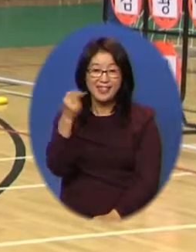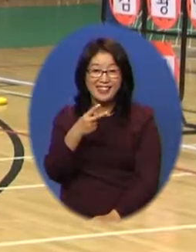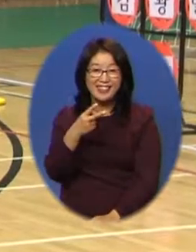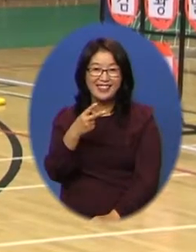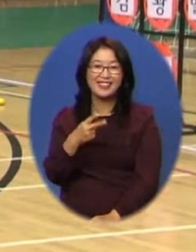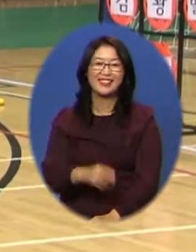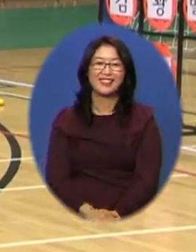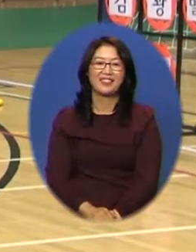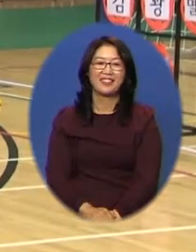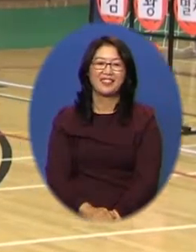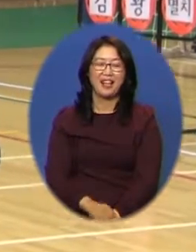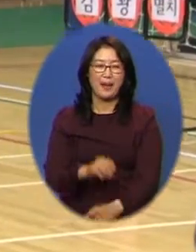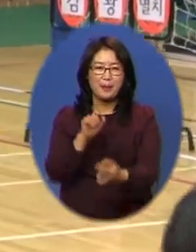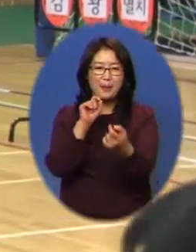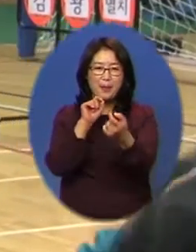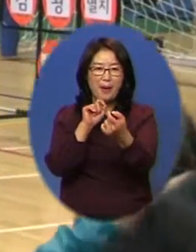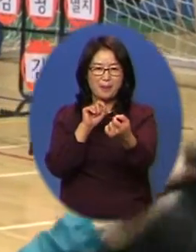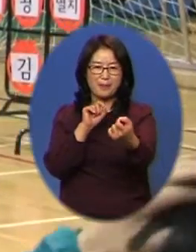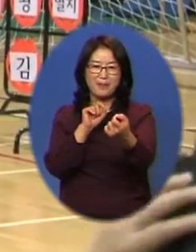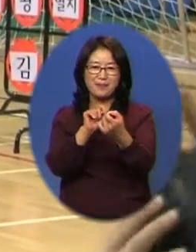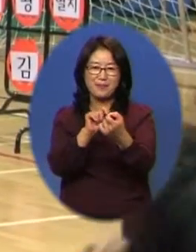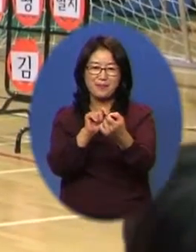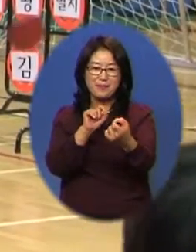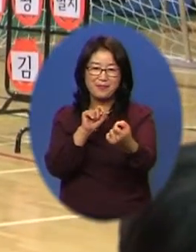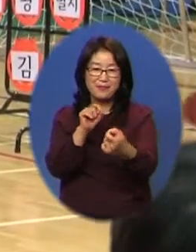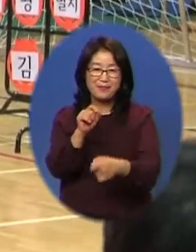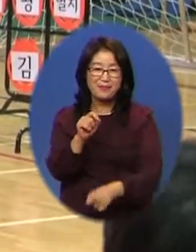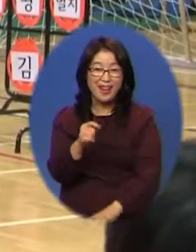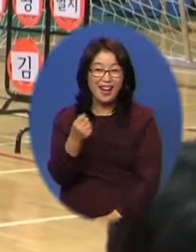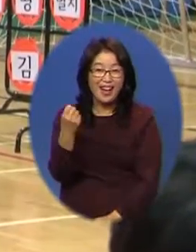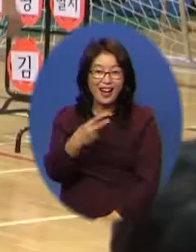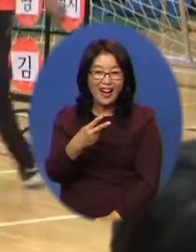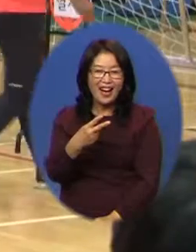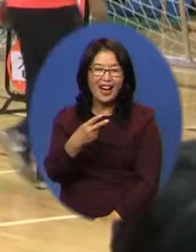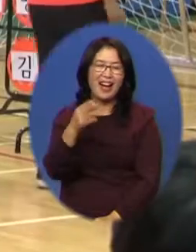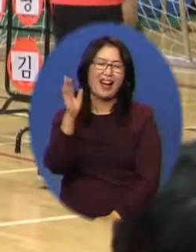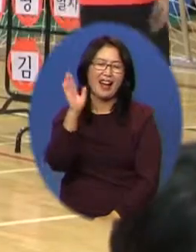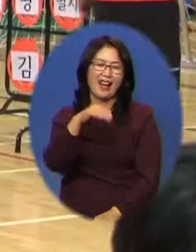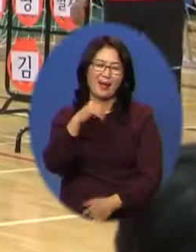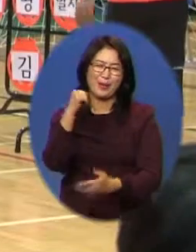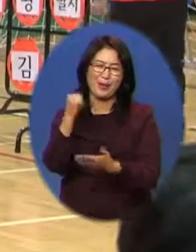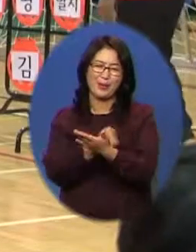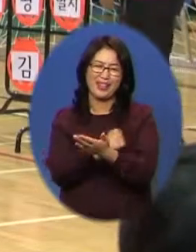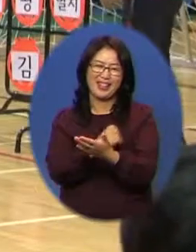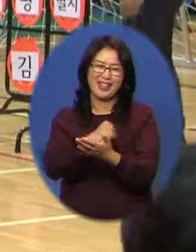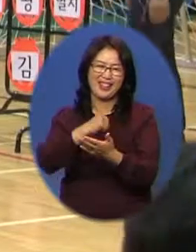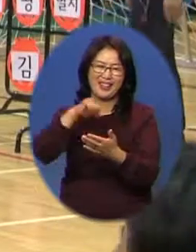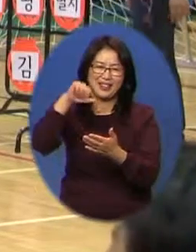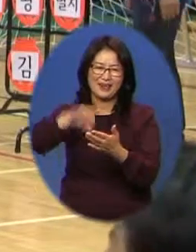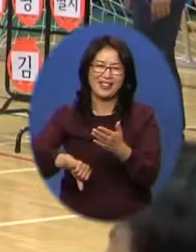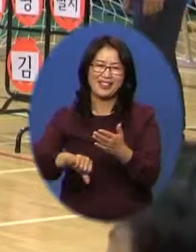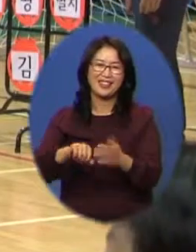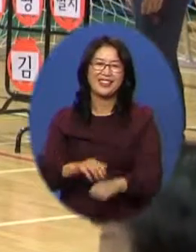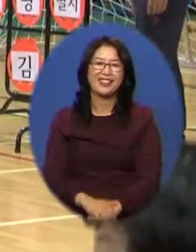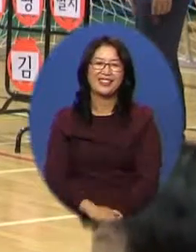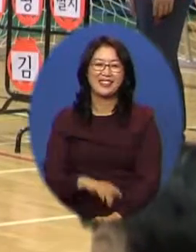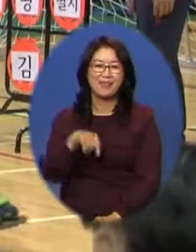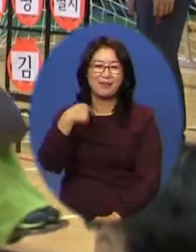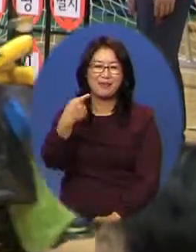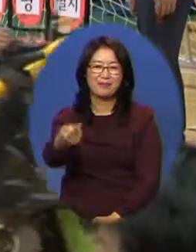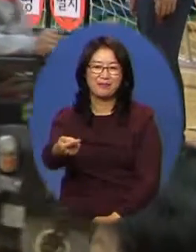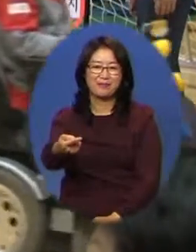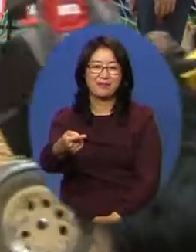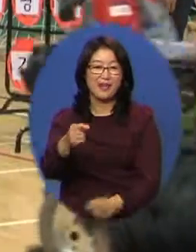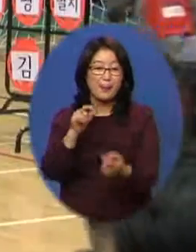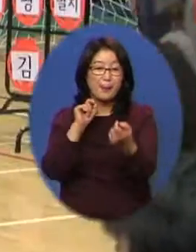좋습니다. 여기서. 아, 가까워, 가까워, 가까워. 하나, 둘, 셋. 아, 이게 안 들어갔어요. 안 들어갔어요. 아, 다음.